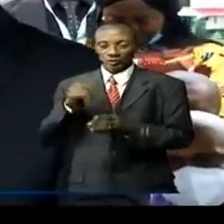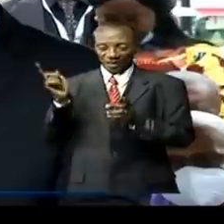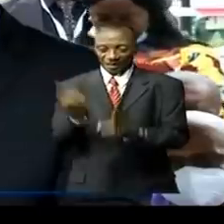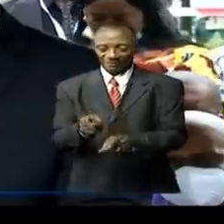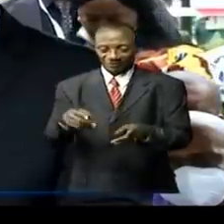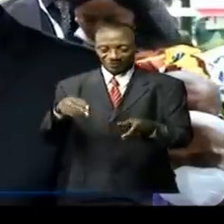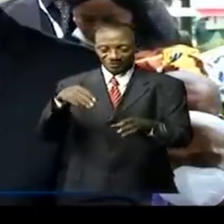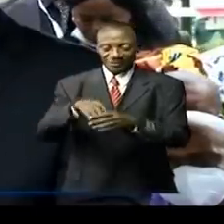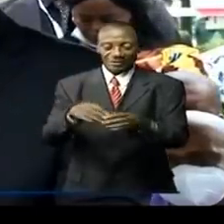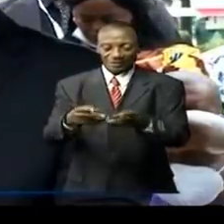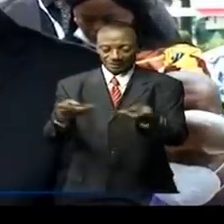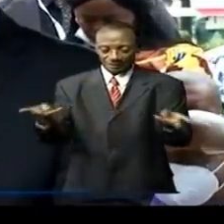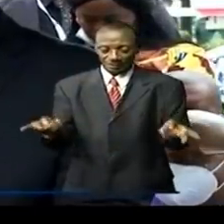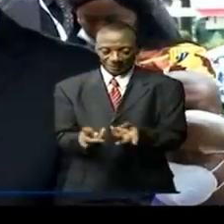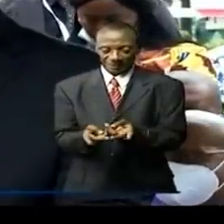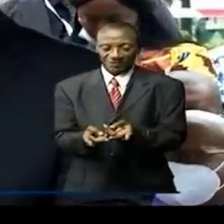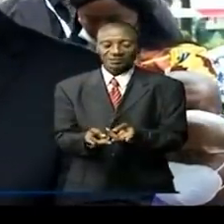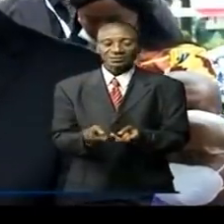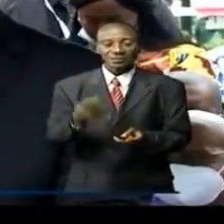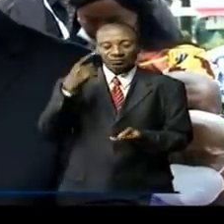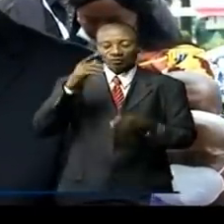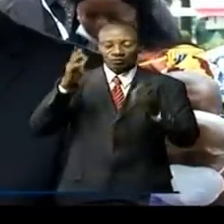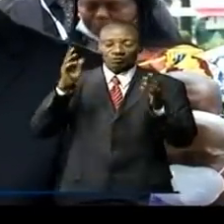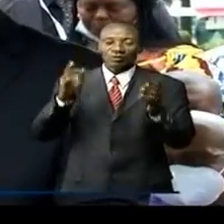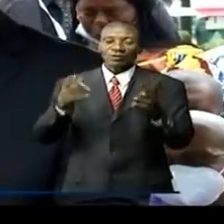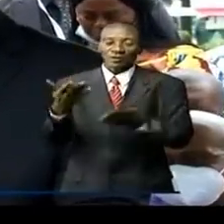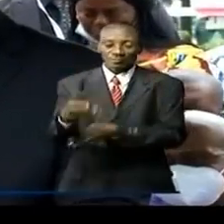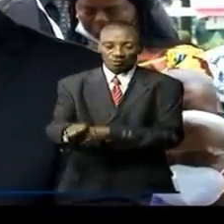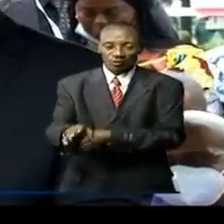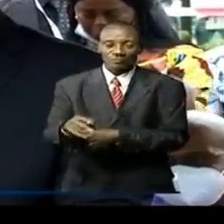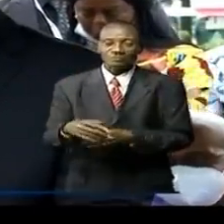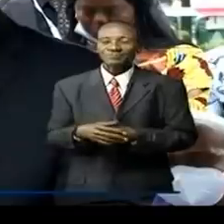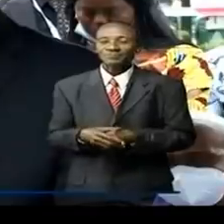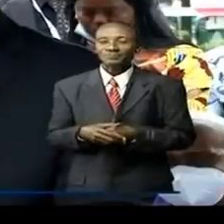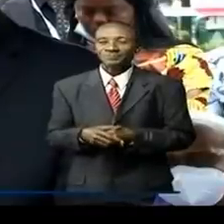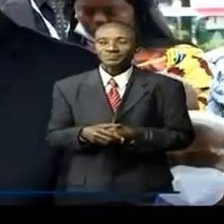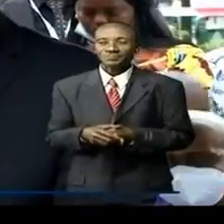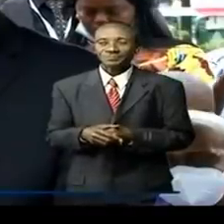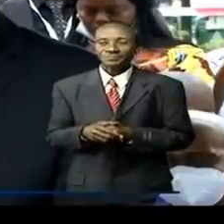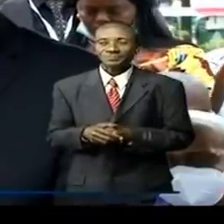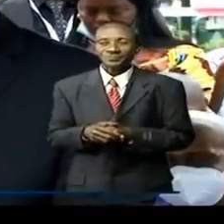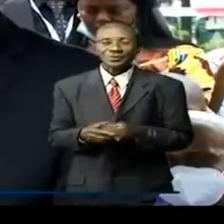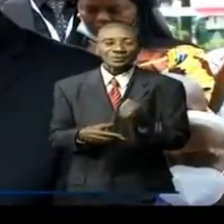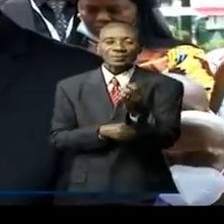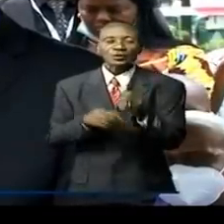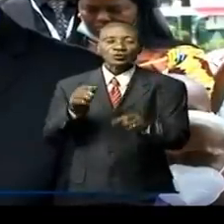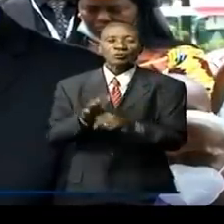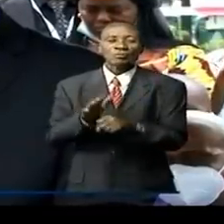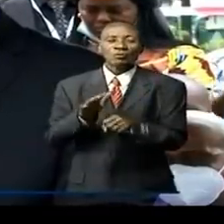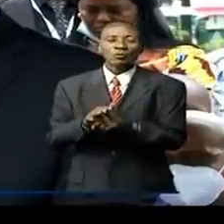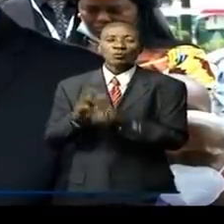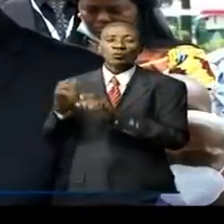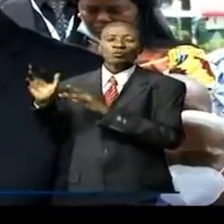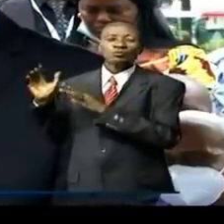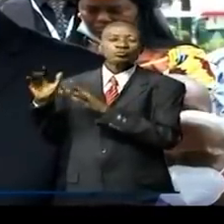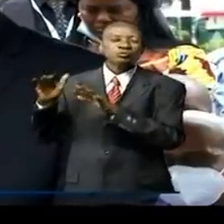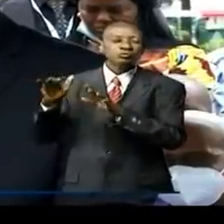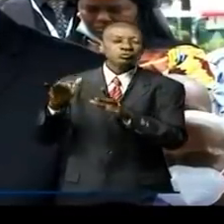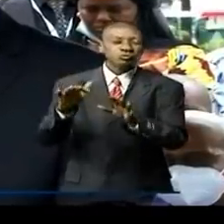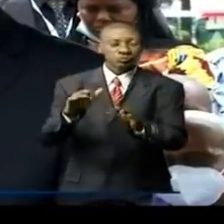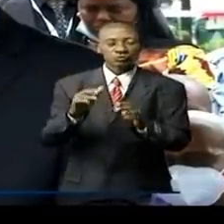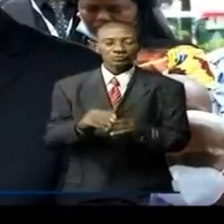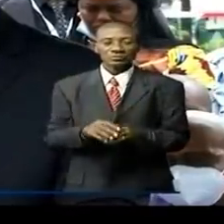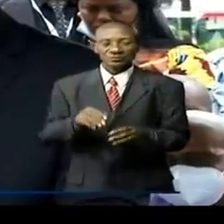battante. Et les passages n'étaient pas faciles, parce que des milliers de personnes envahissaient toutes les rues du